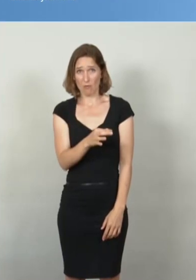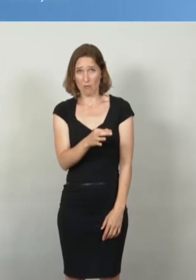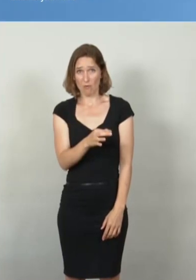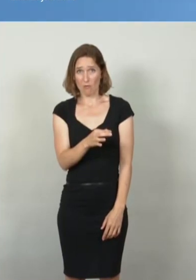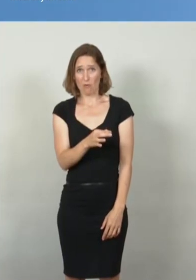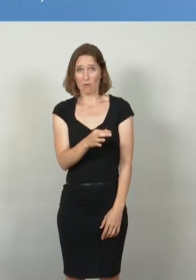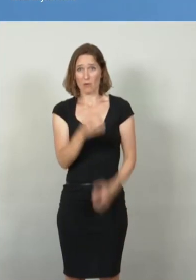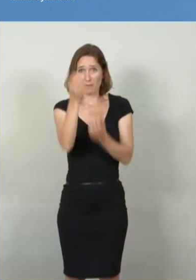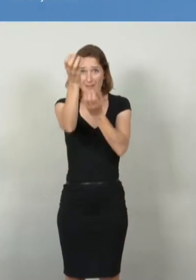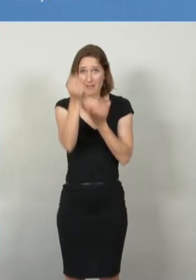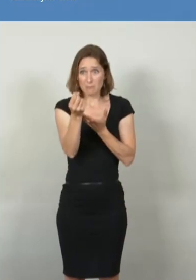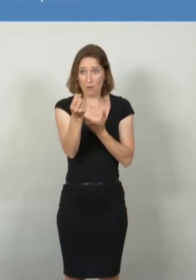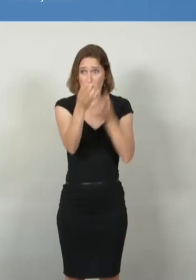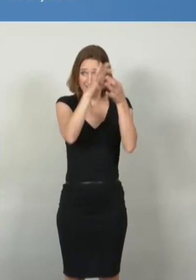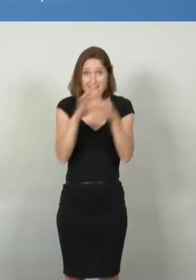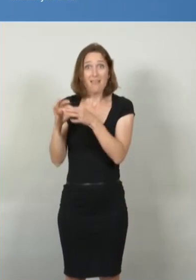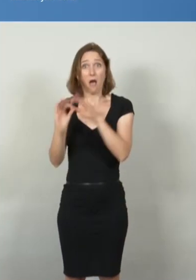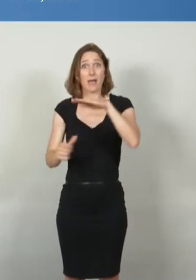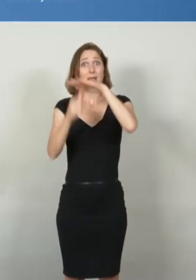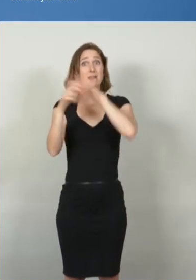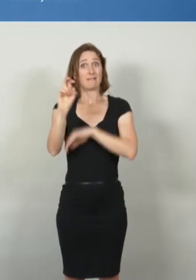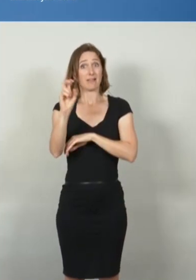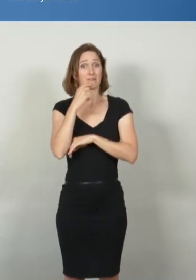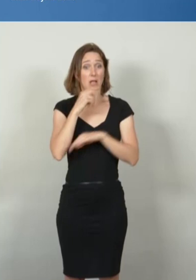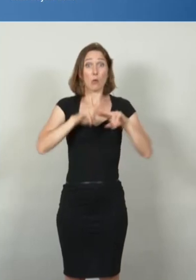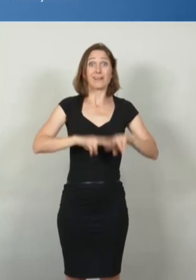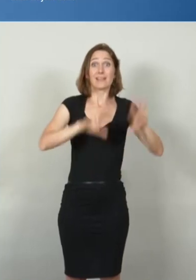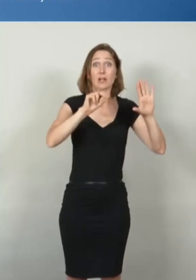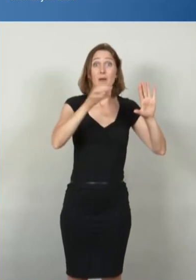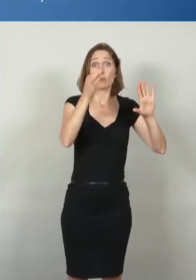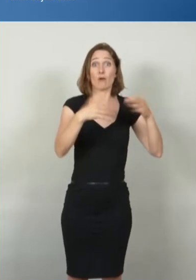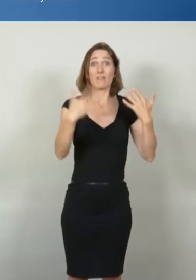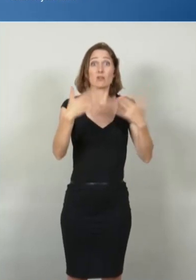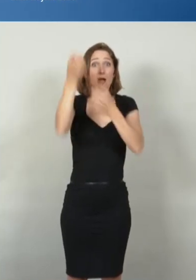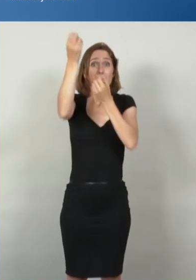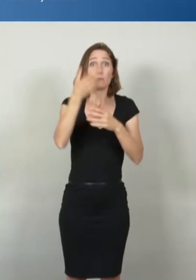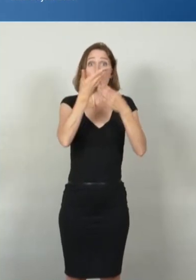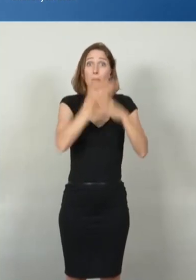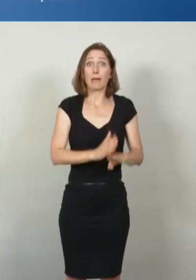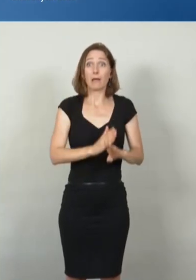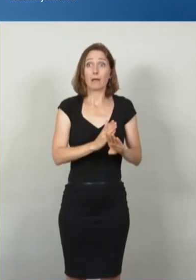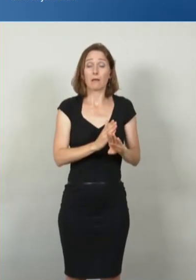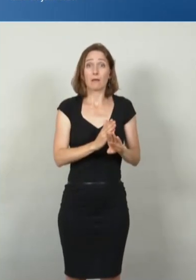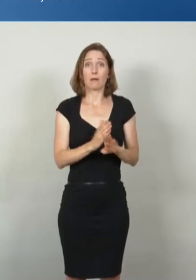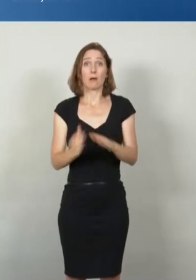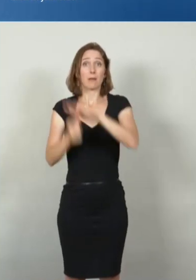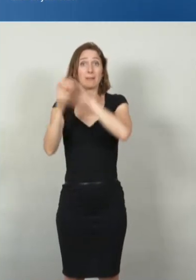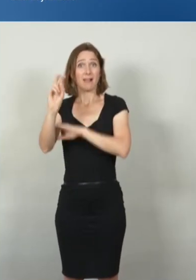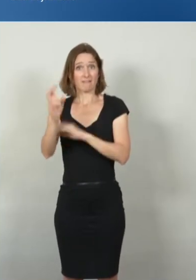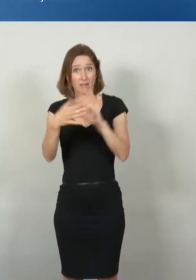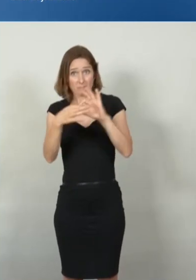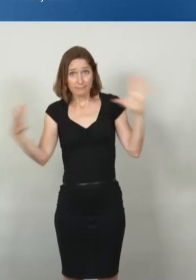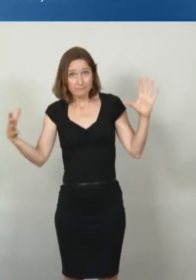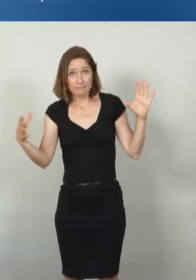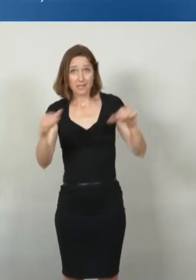Capital verte ça veut dire que 80% d'entre eux étaient déjà dans les tiroirs ou en cours de démarrage seulement 20% des défis